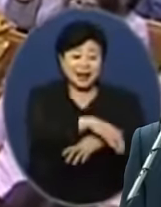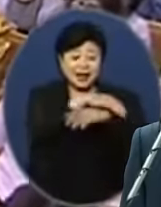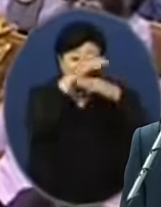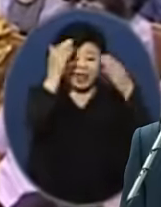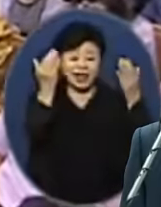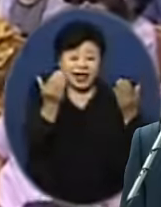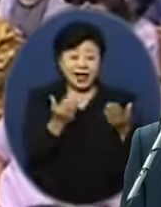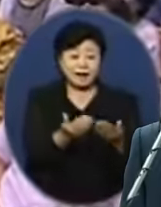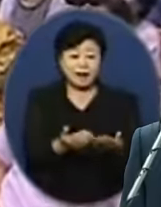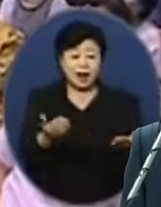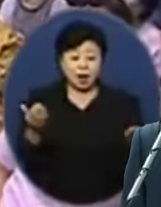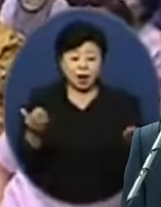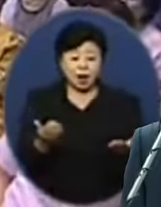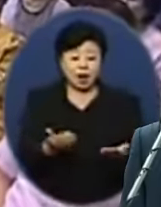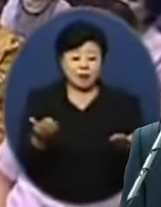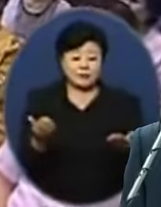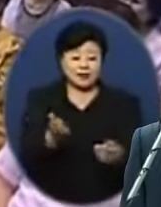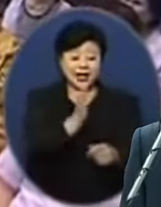내